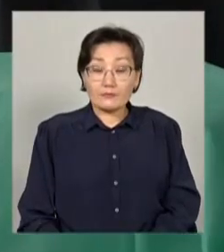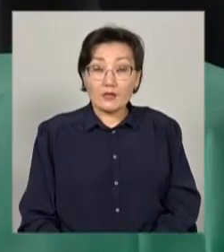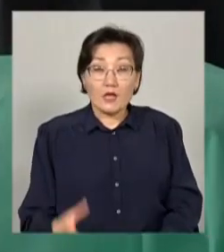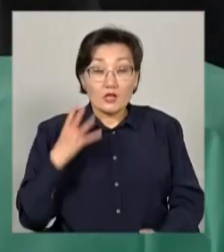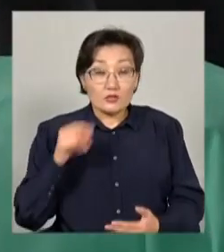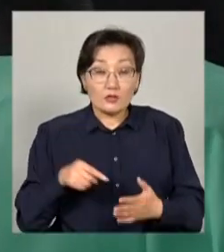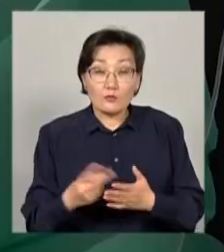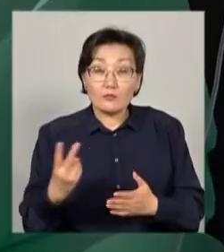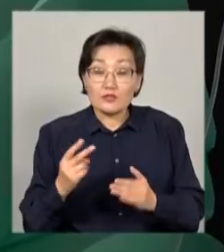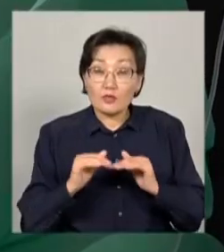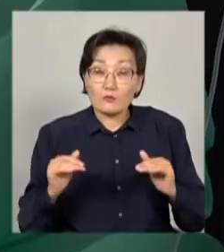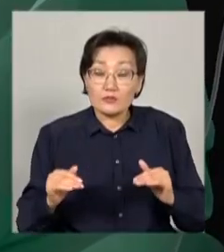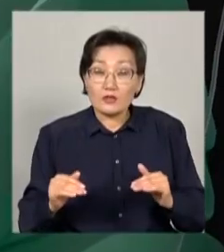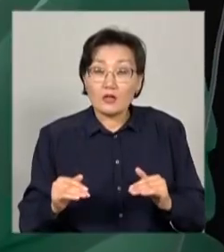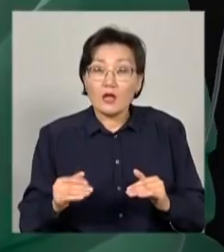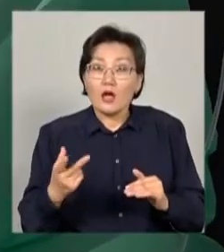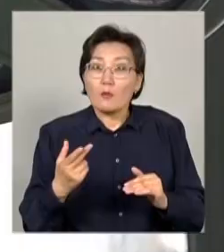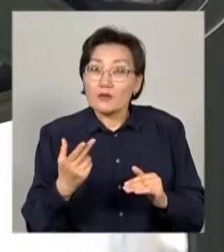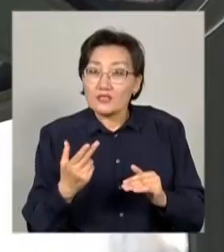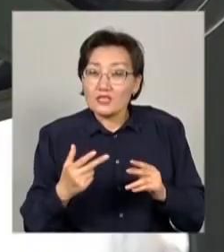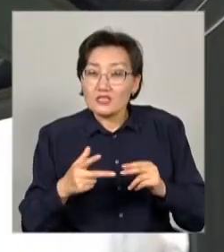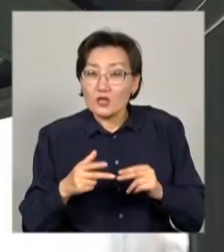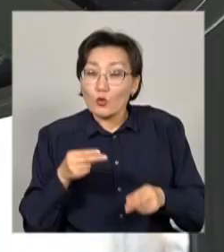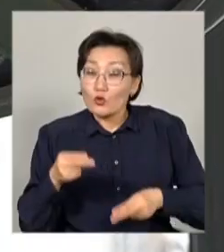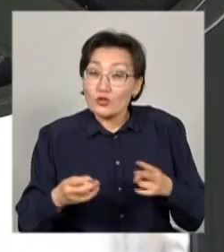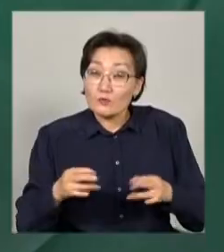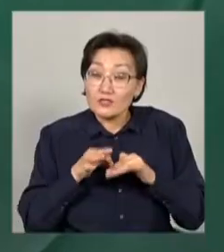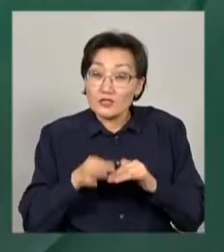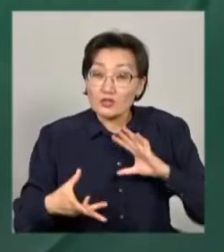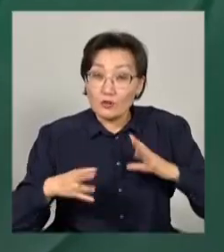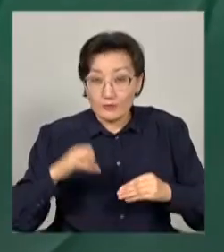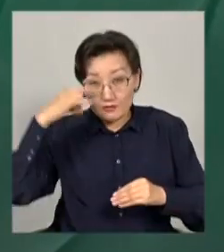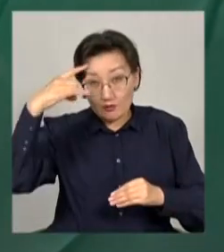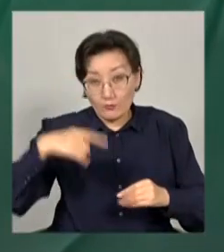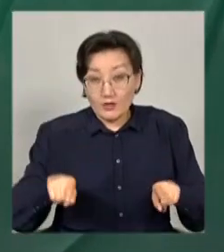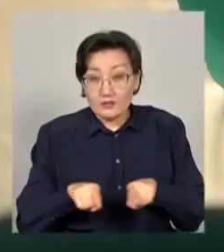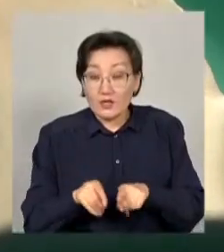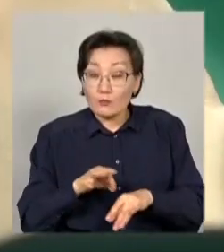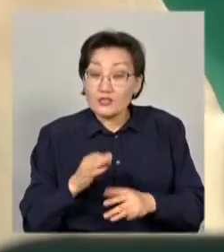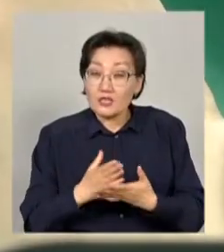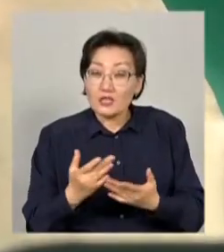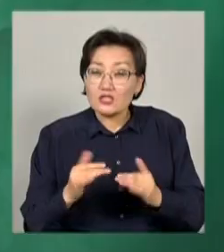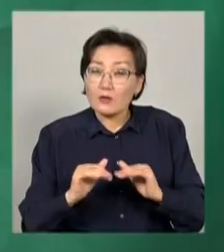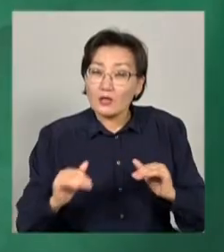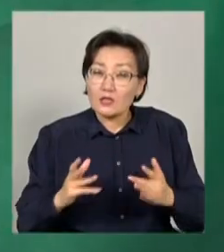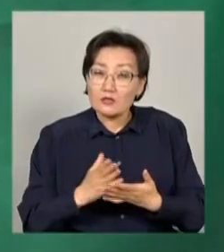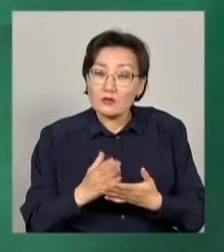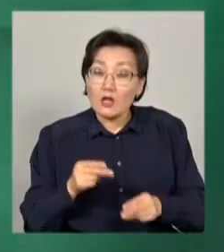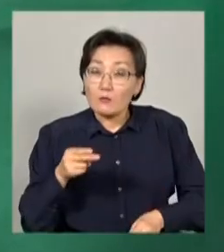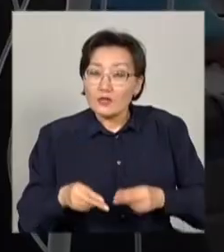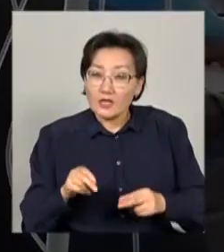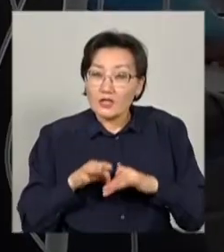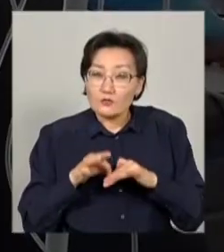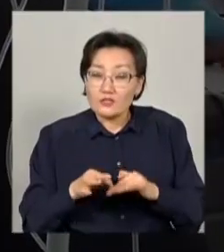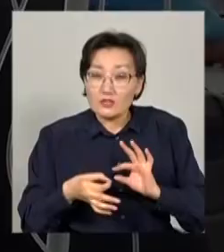Алматыда қыз бүлдіршінге біріккен саусақтарда ашатын бірегей ота жасалды. Жалпы елімізде осындай патологиясы бар, қанша бала бар. Операция қалай